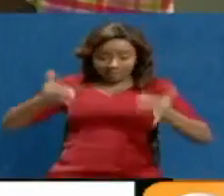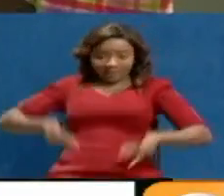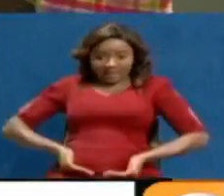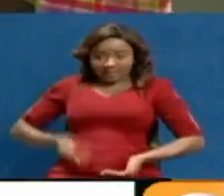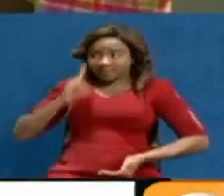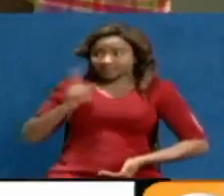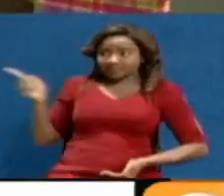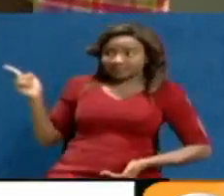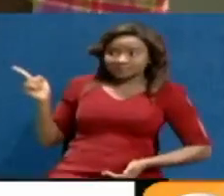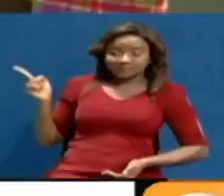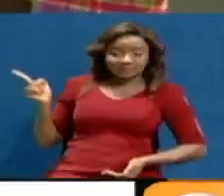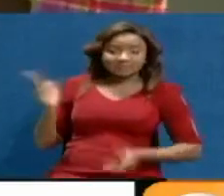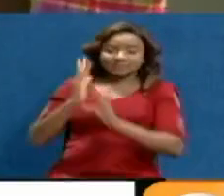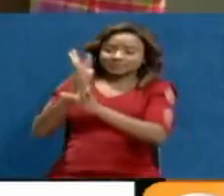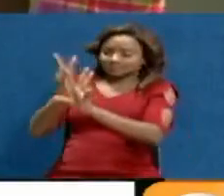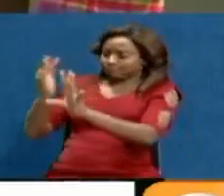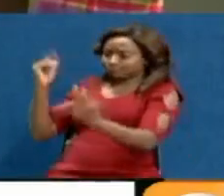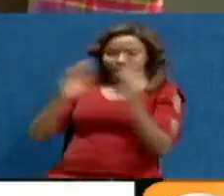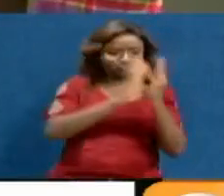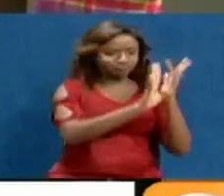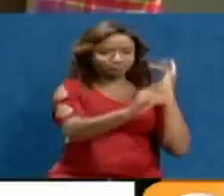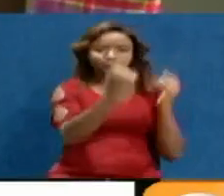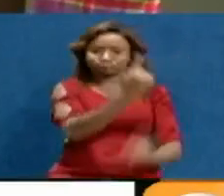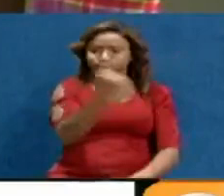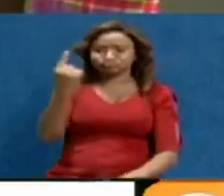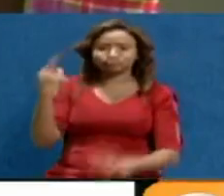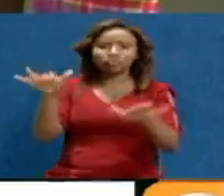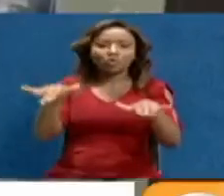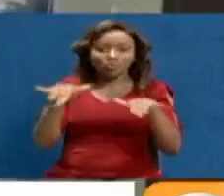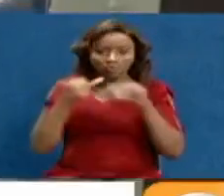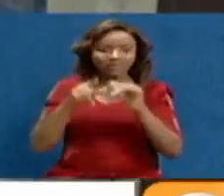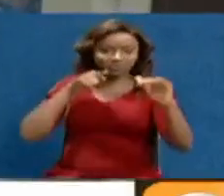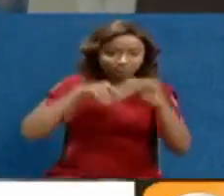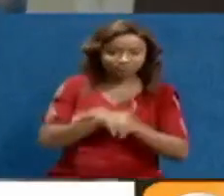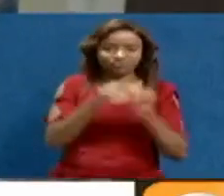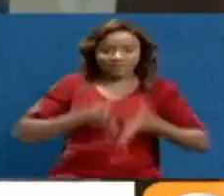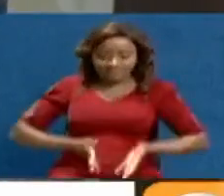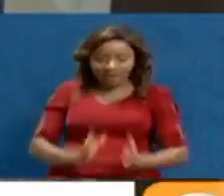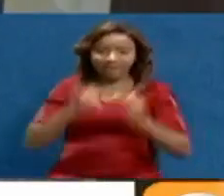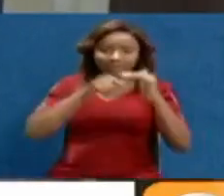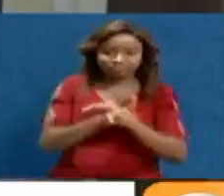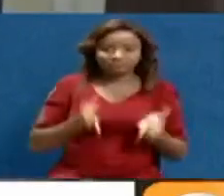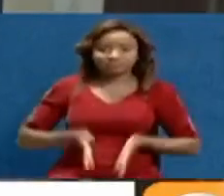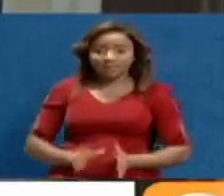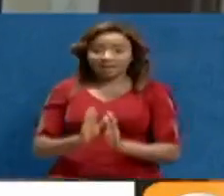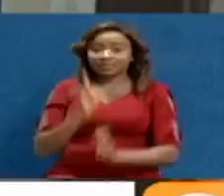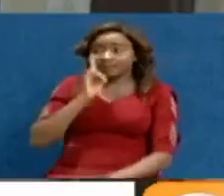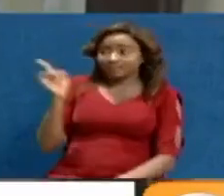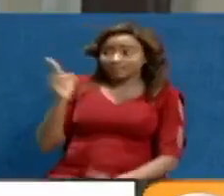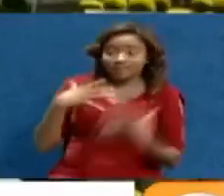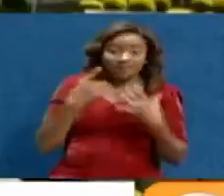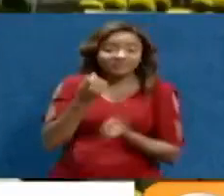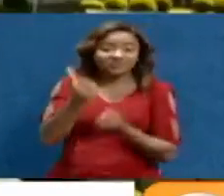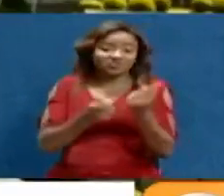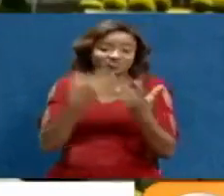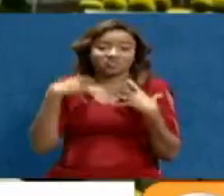wajawazito wakilazimika kupanga foleni, kila mmoja akiingia kwa zamu. Wahudumu hapa ni wachache.